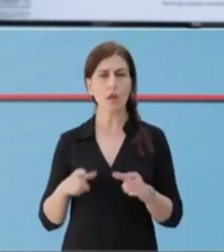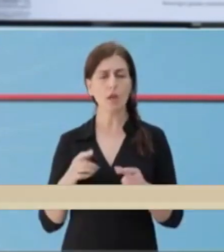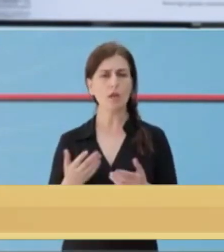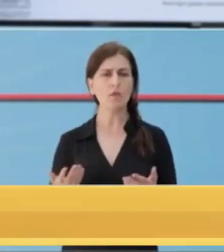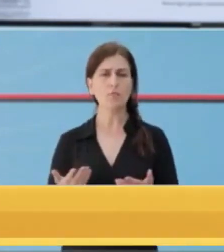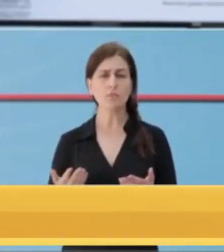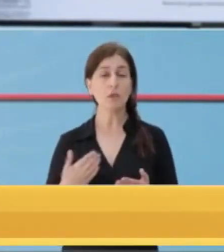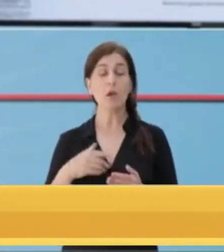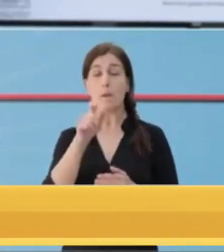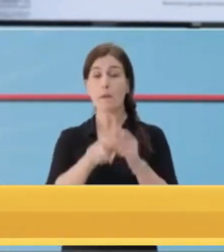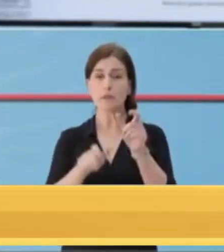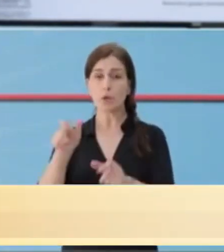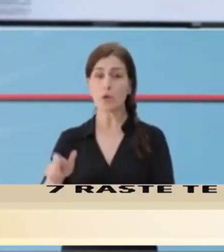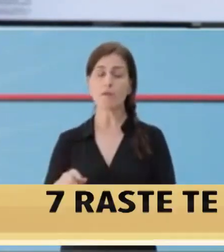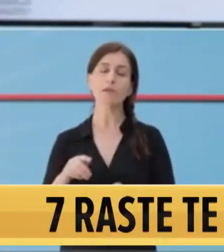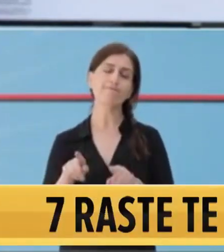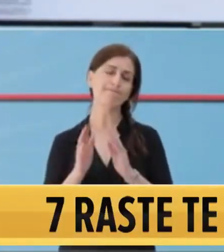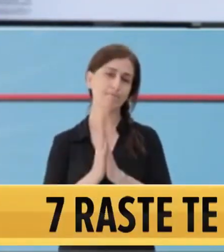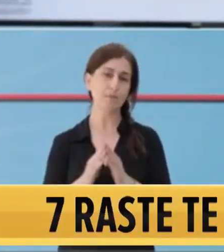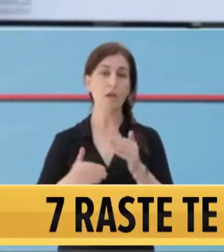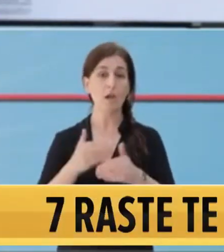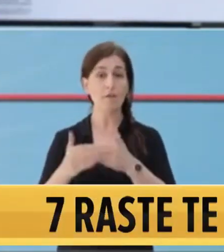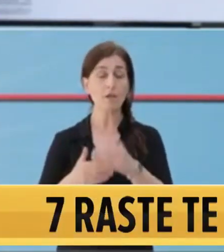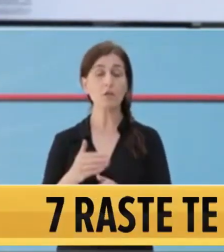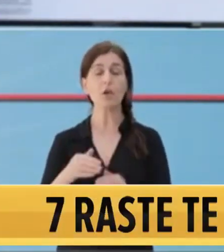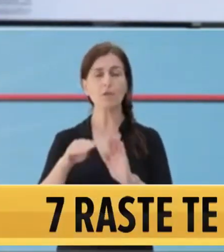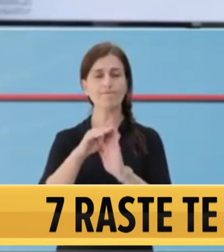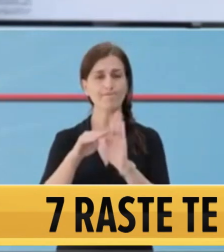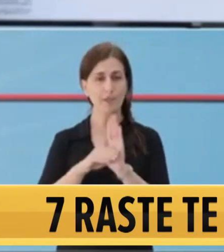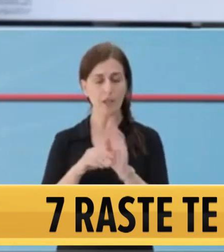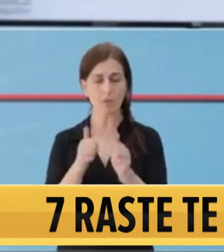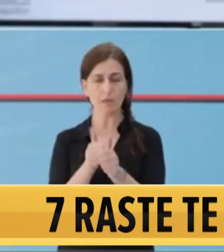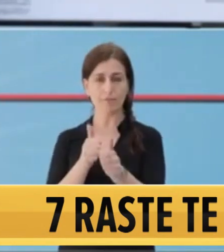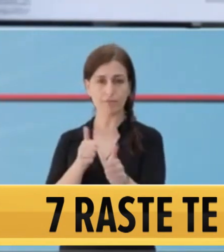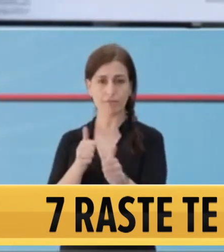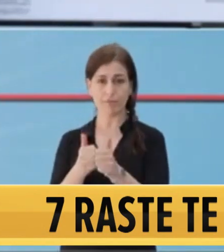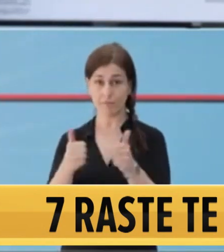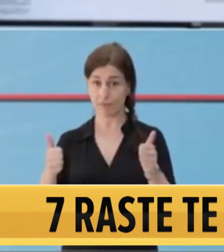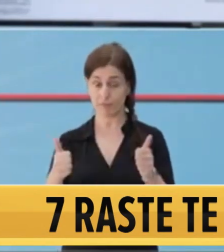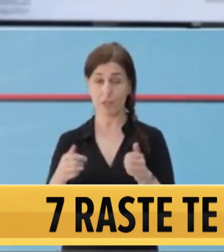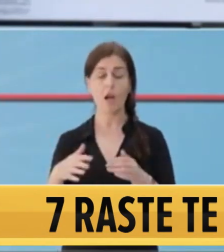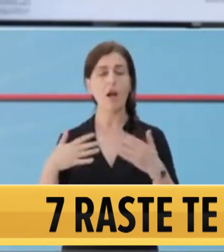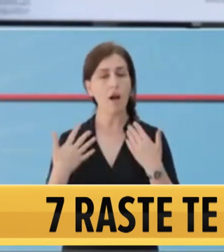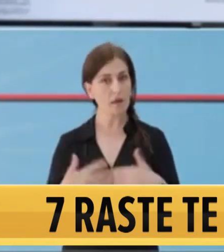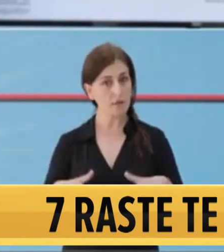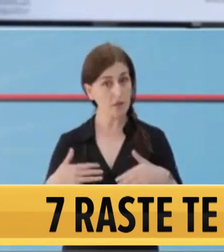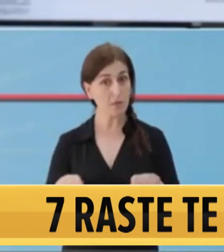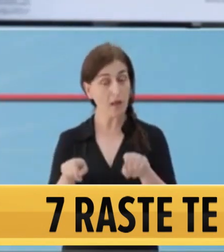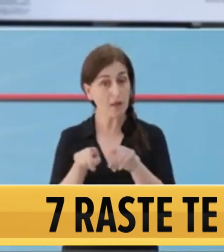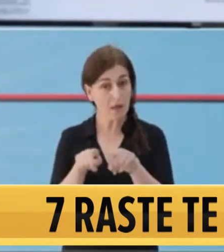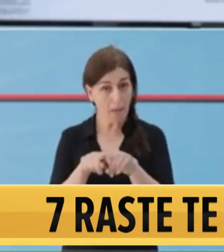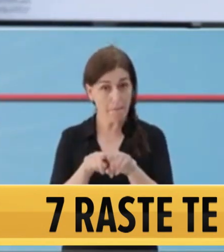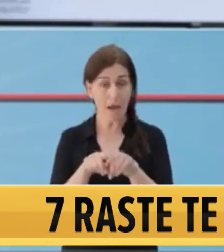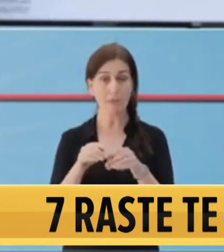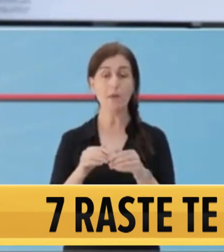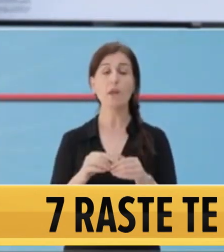e Shëndetësisë dhe Mbrojtjes Sociale I kërkon qytetarëve të vijojnë të respektojnë masat e distancimit social. Është e rëndësishme